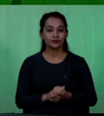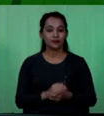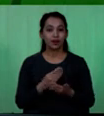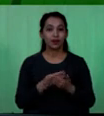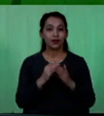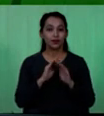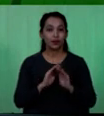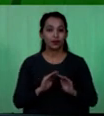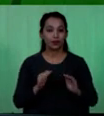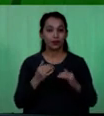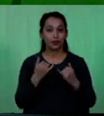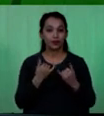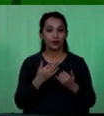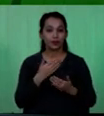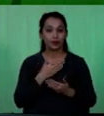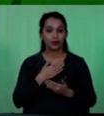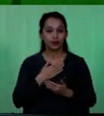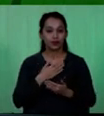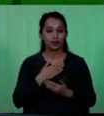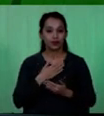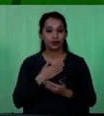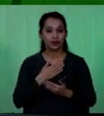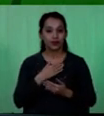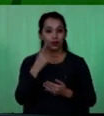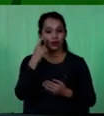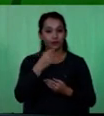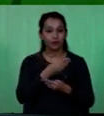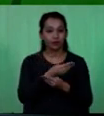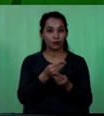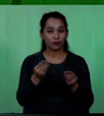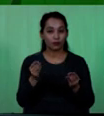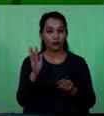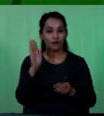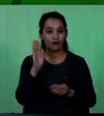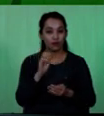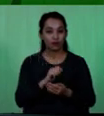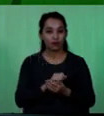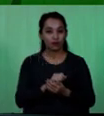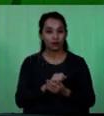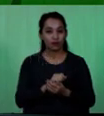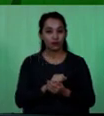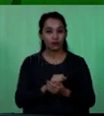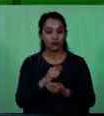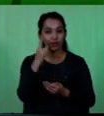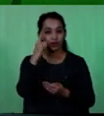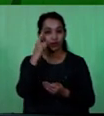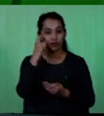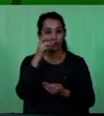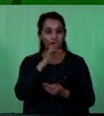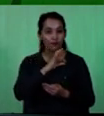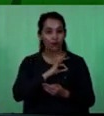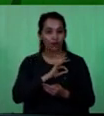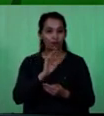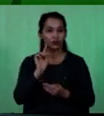Aziz o'quvchilar, hozir men bir nima haqida ma'lumot beraman va ushbu berilgan ma'lumotlar